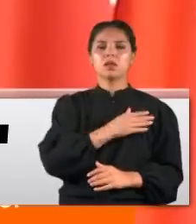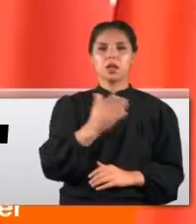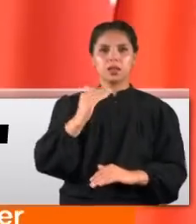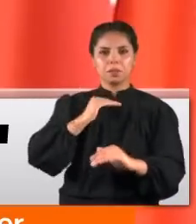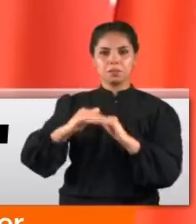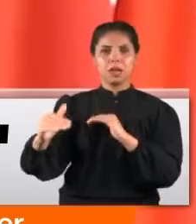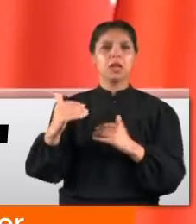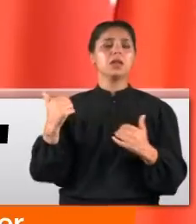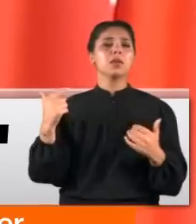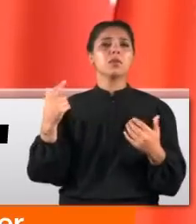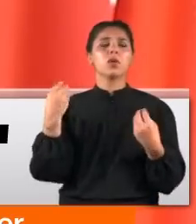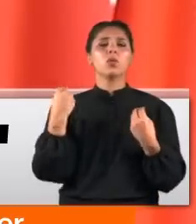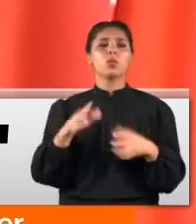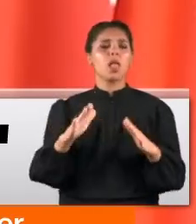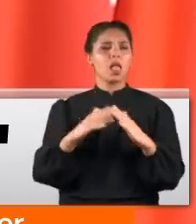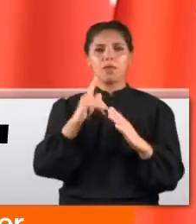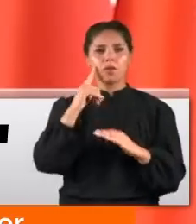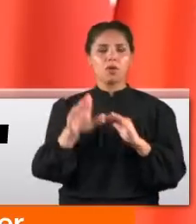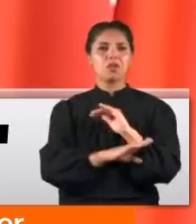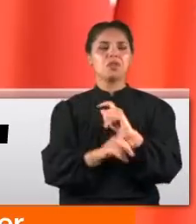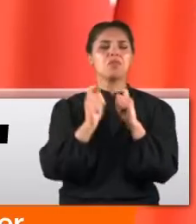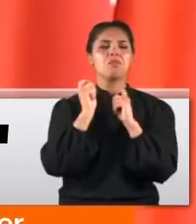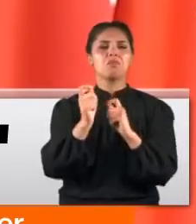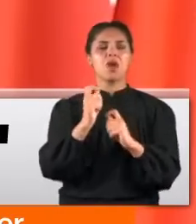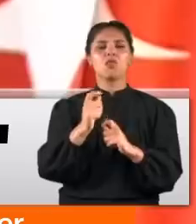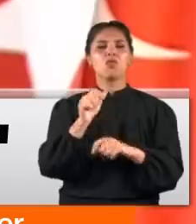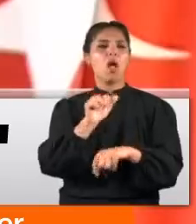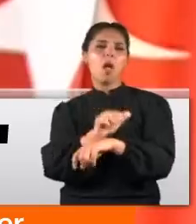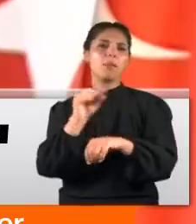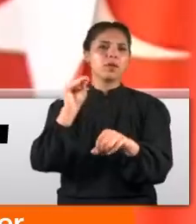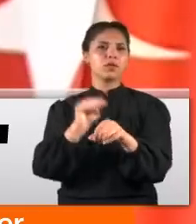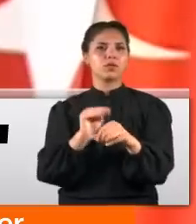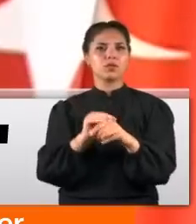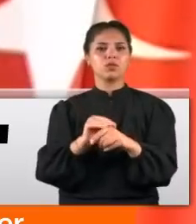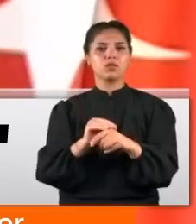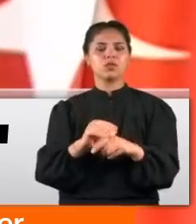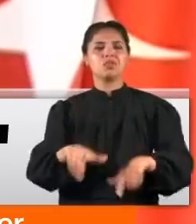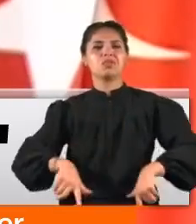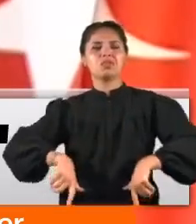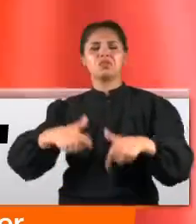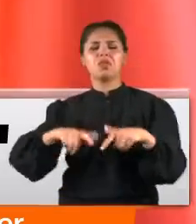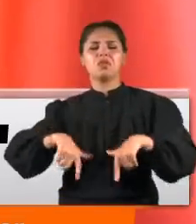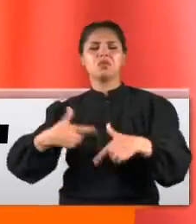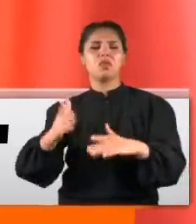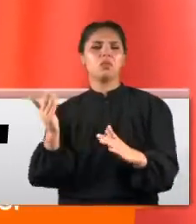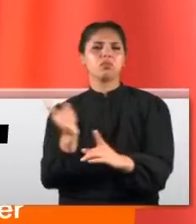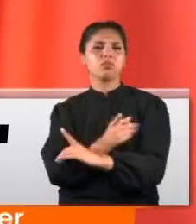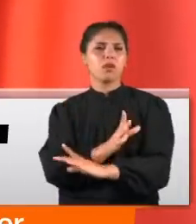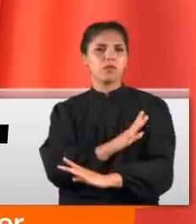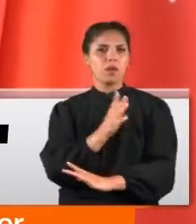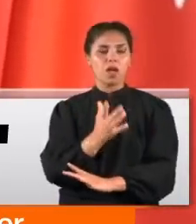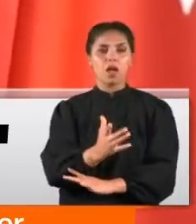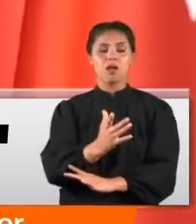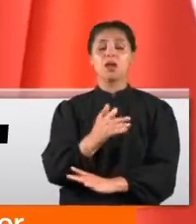Milletimizi sağlıksız yapılarda yaşamaya mahkum etmek için atılmadık iftira bırakmadılar.